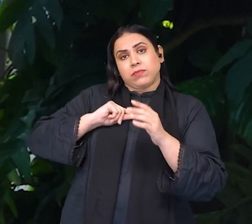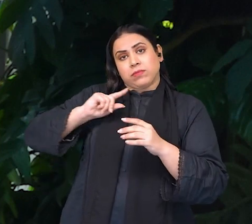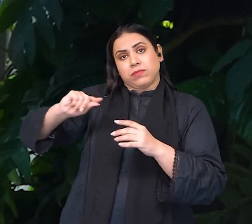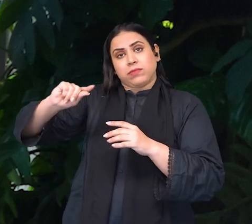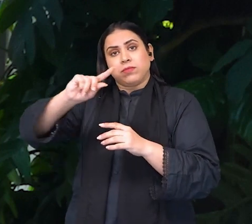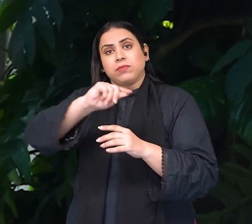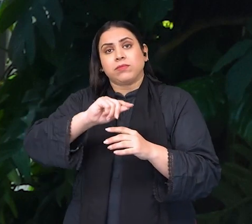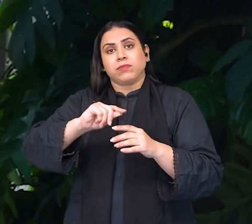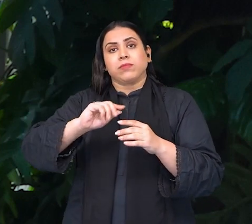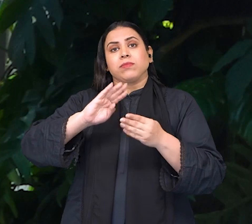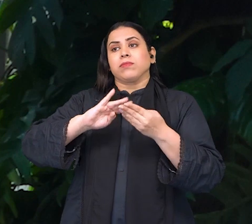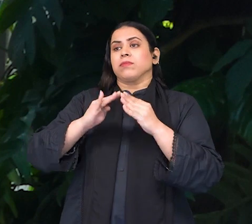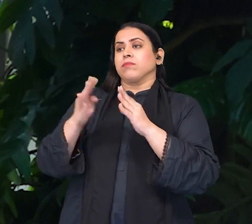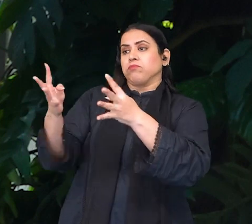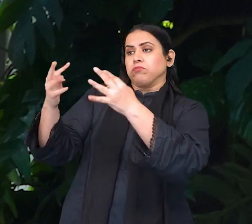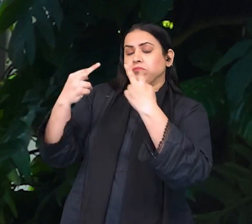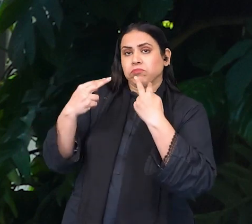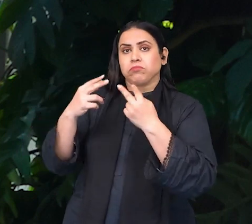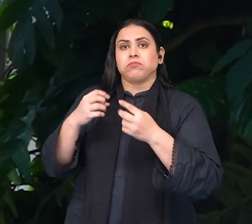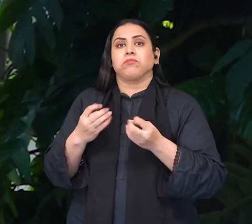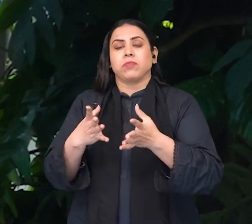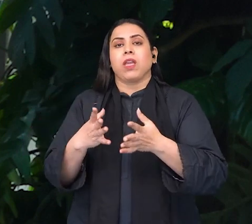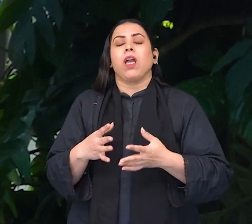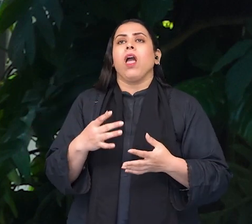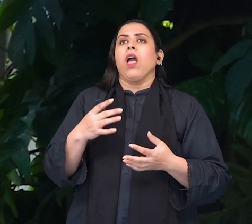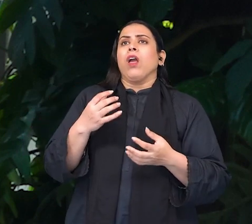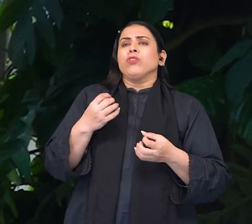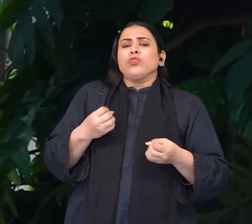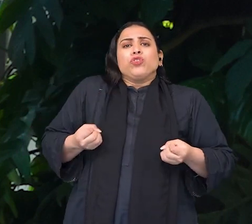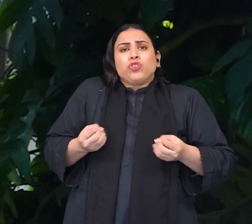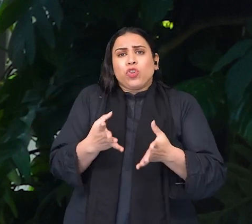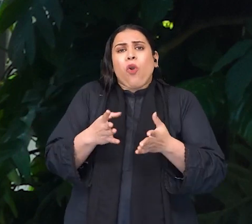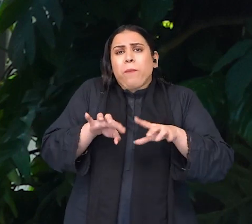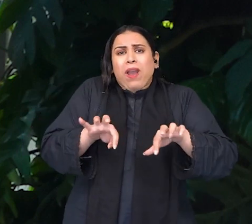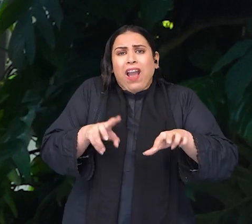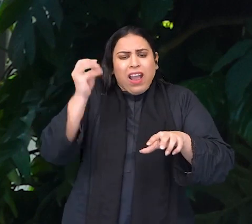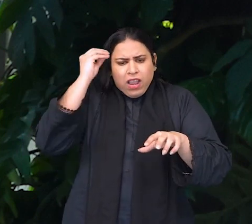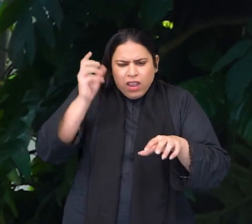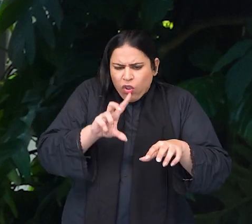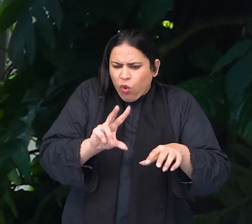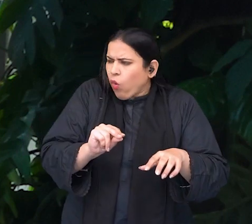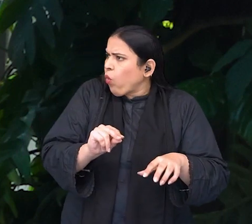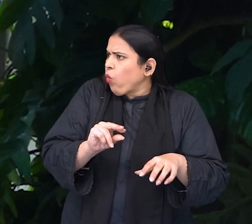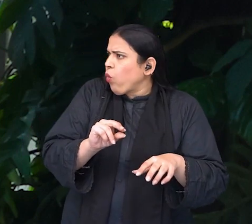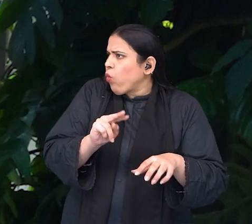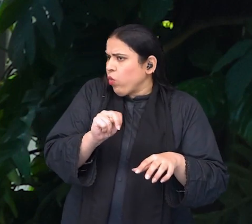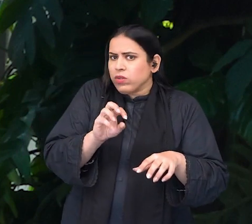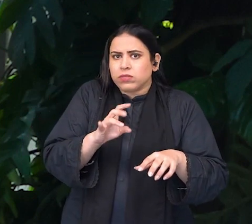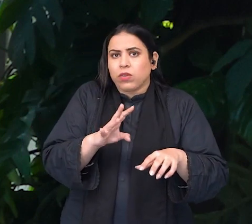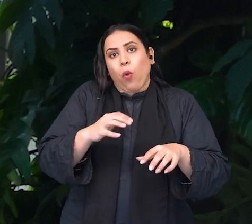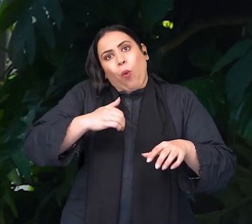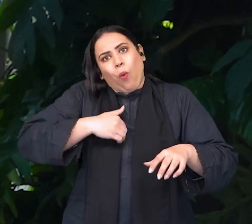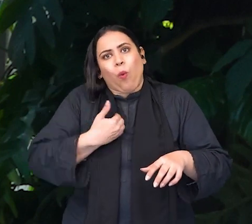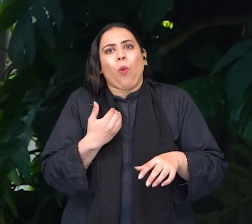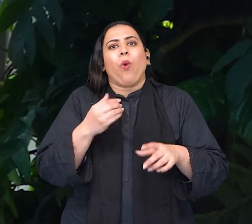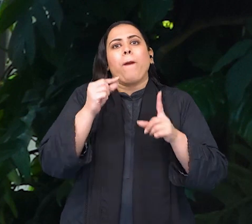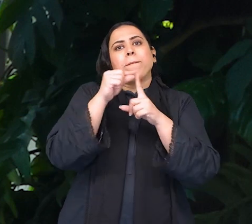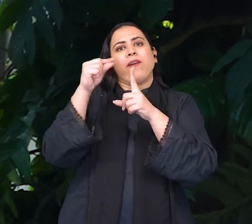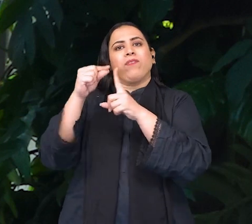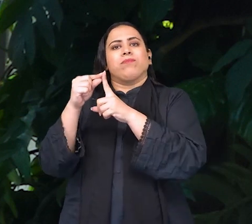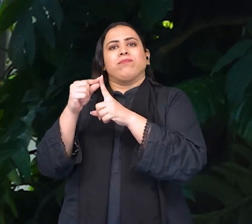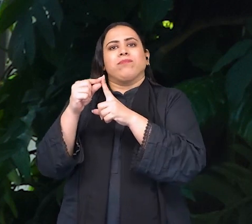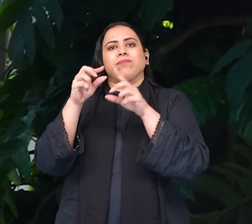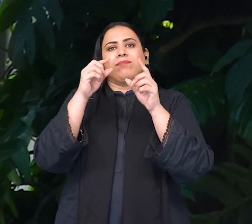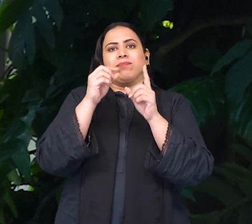में कम्युनिटी इंगेजमेंट्स ऑर्गेनाइज़ करवाई। वो फ़ेलोज़ जो शुरू में कंप्यूटर ऑन करना भी नहीं जानती थी, उन्होंने ख़ुद पावर पॉइंट